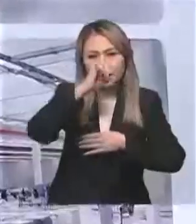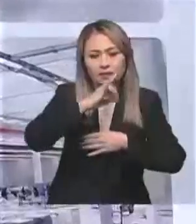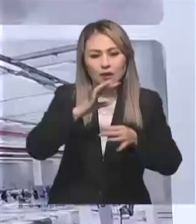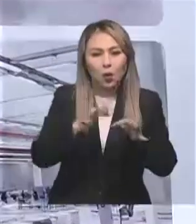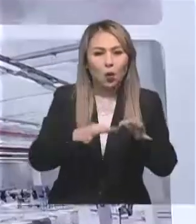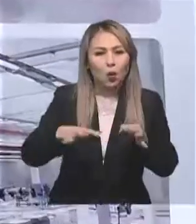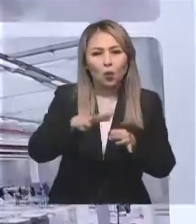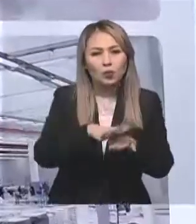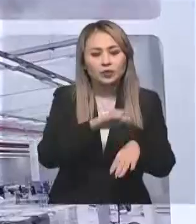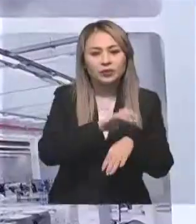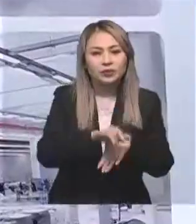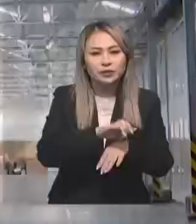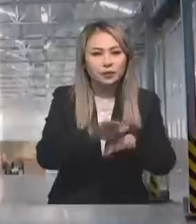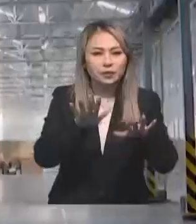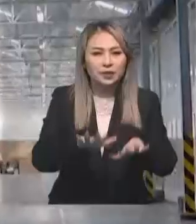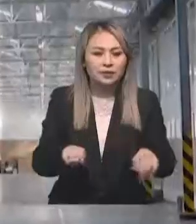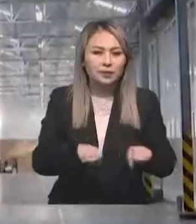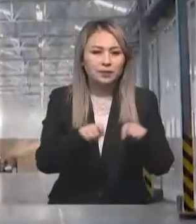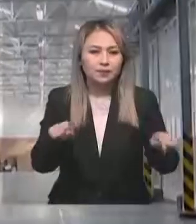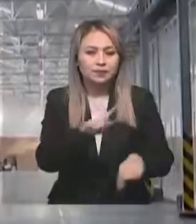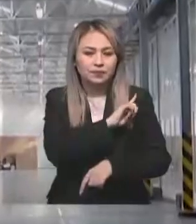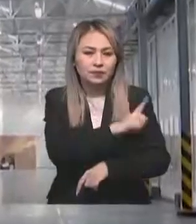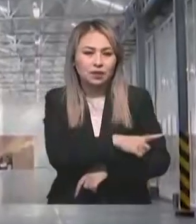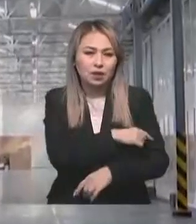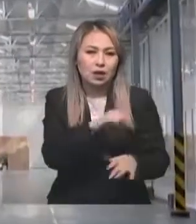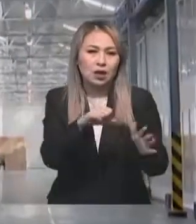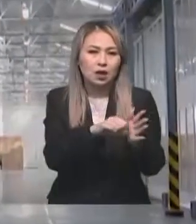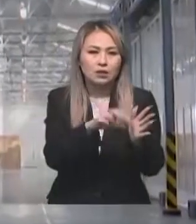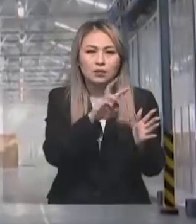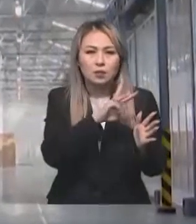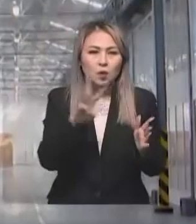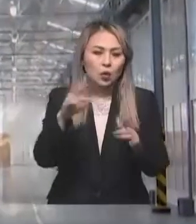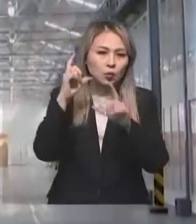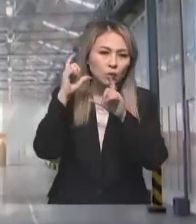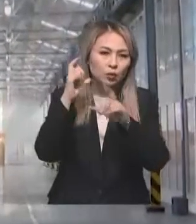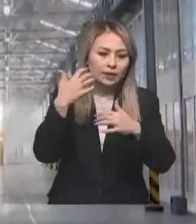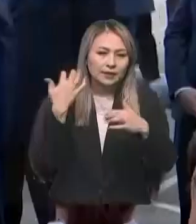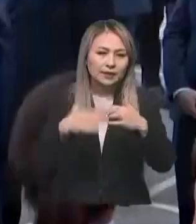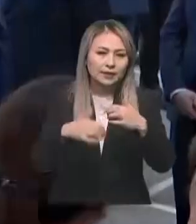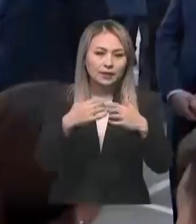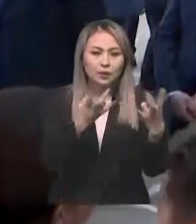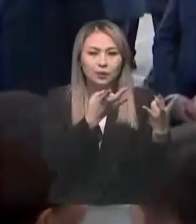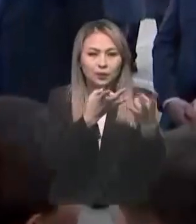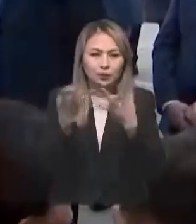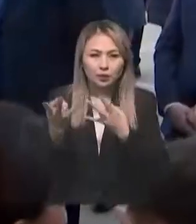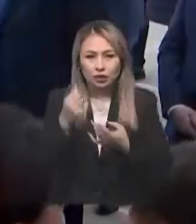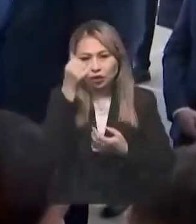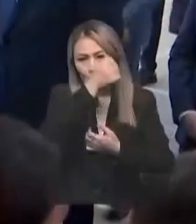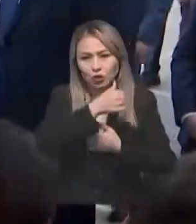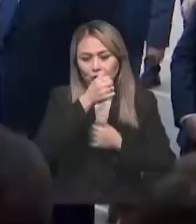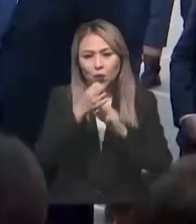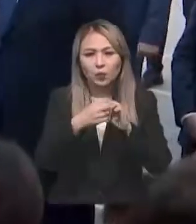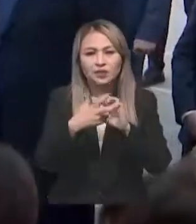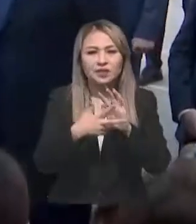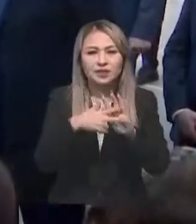минералды тыңайтқыш өндіретін кешен салынады. Қуаттылығы 6 миллион тонна. Бүгінде мұндай тыңайтқыштарға орташа қажеттілік жылына 18 мың тоннаны